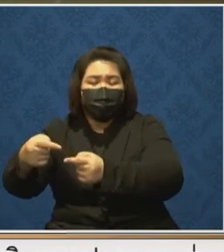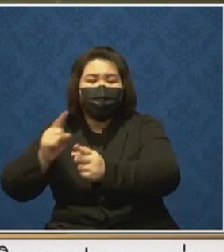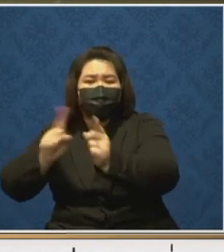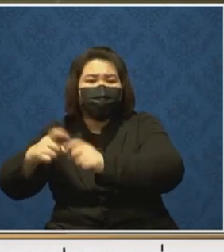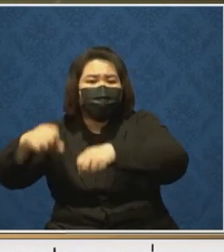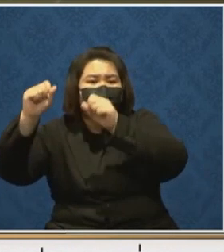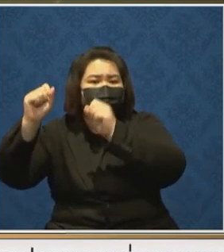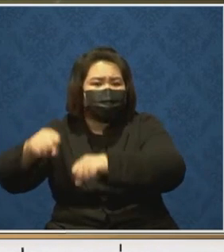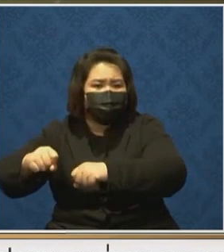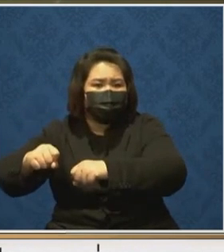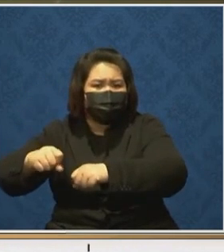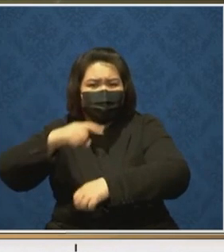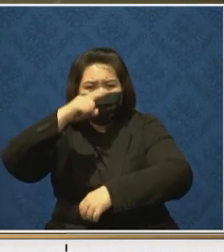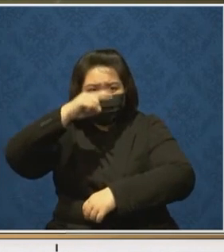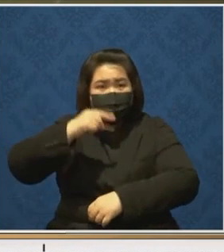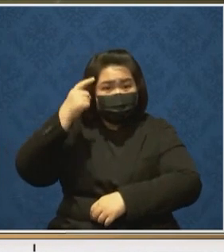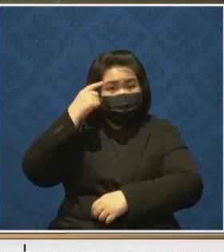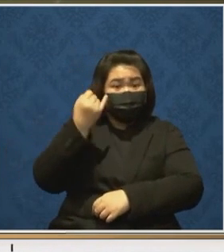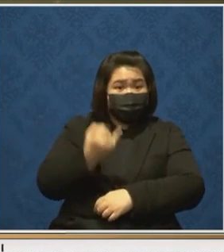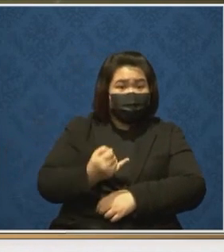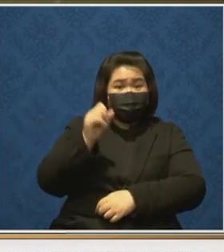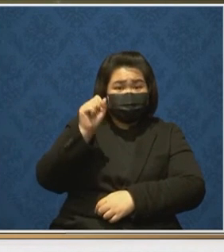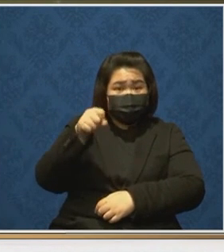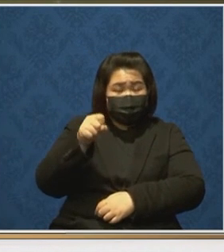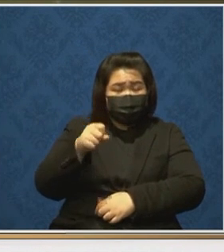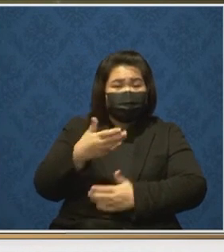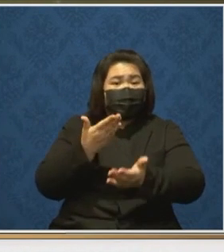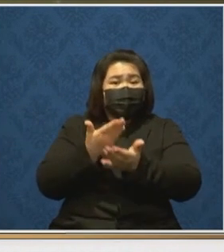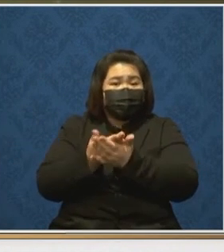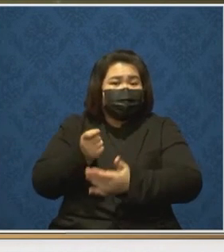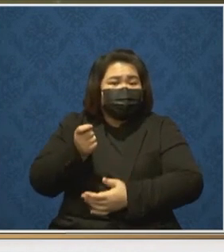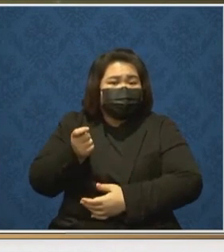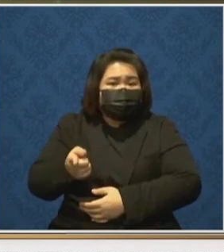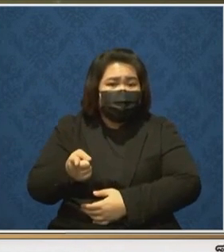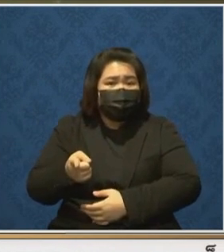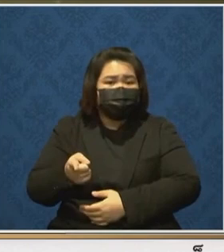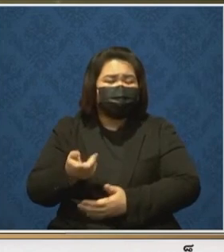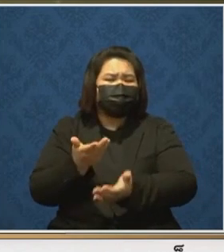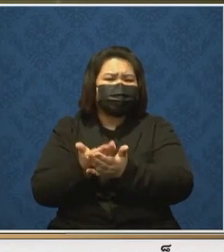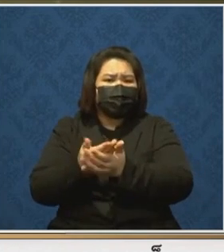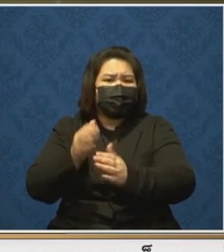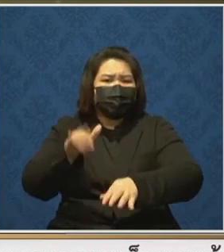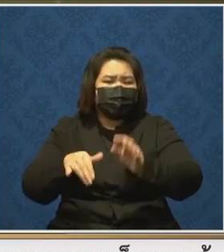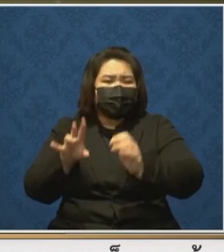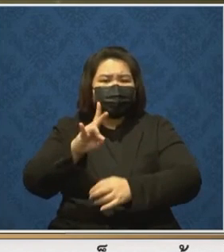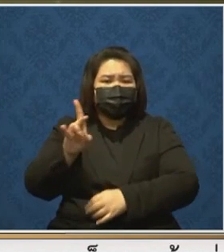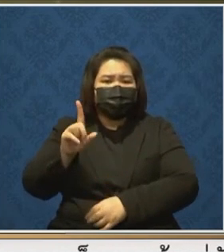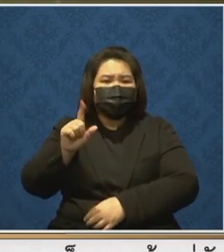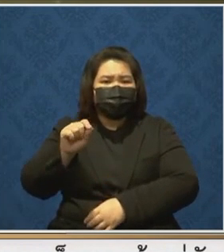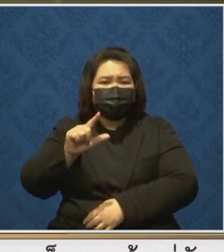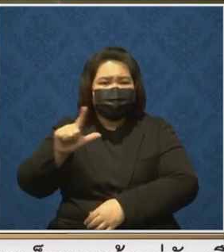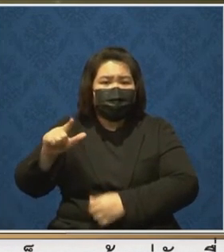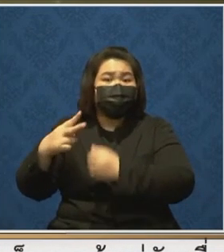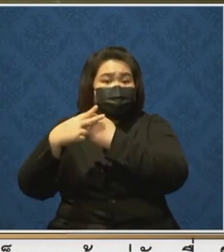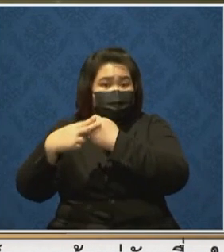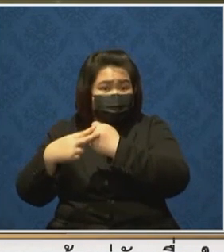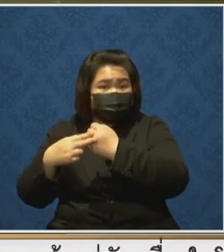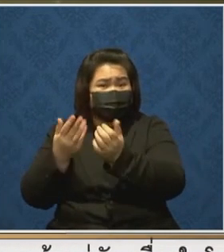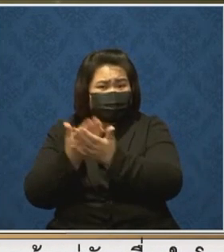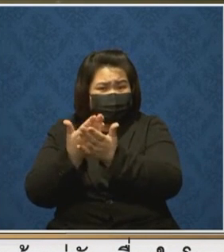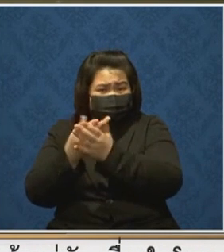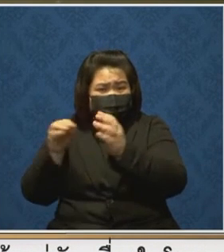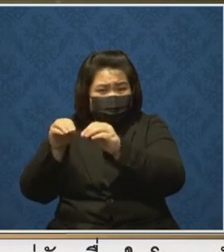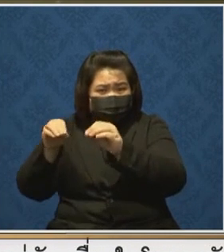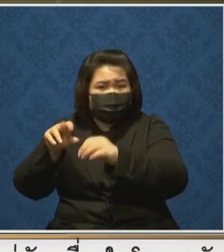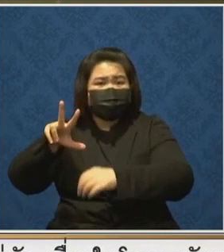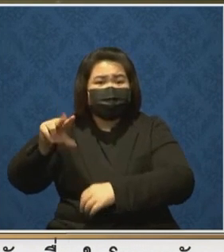จากไทยยอมเป็นฝ่ายแพ้คดีและจะต้องชำระค่าเสียหายคิดเป็เงินไทยอย่างน้อย 720 ลานเหลี่นสหรฐหรอเกือบ 30